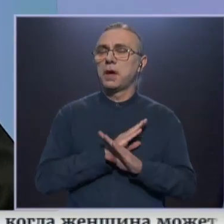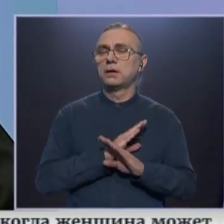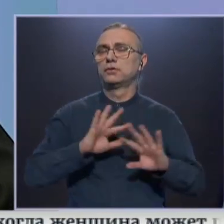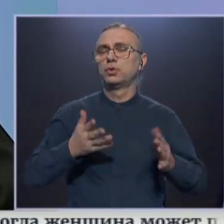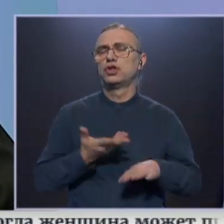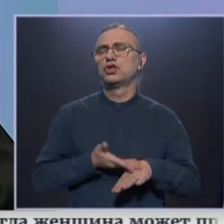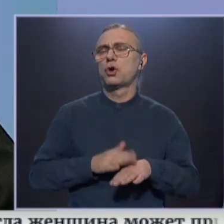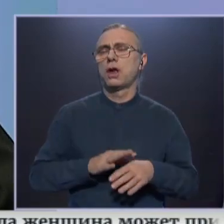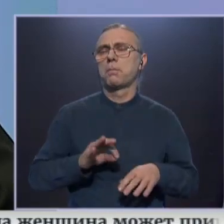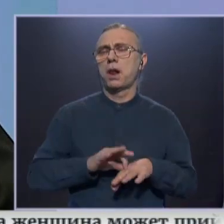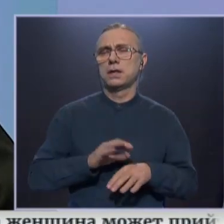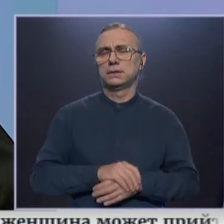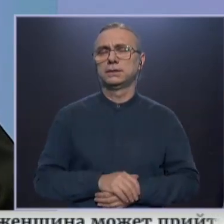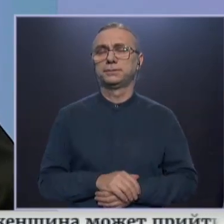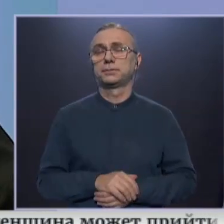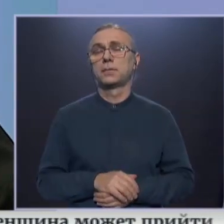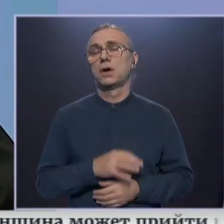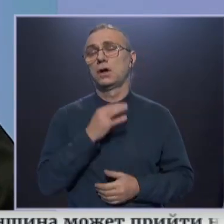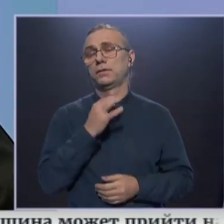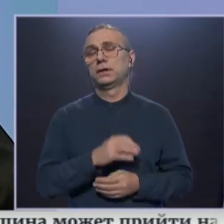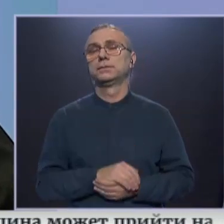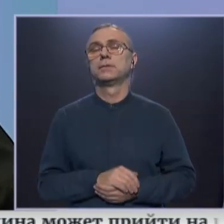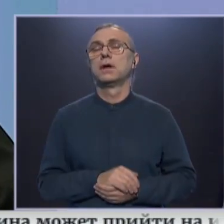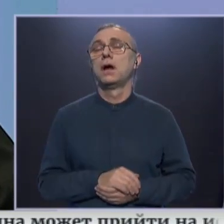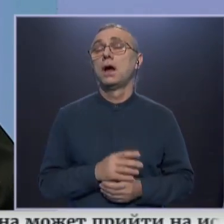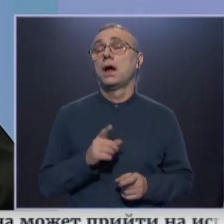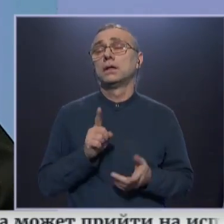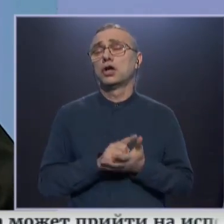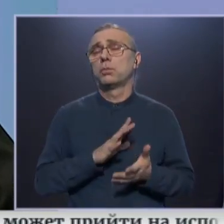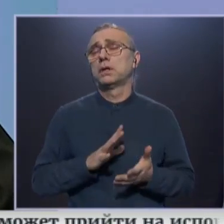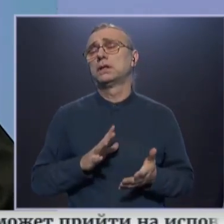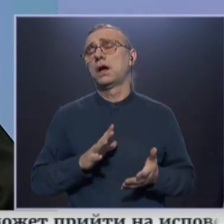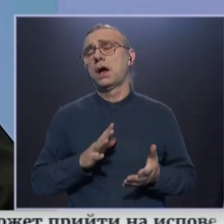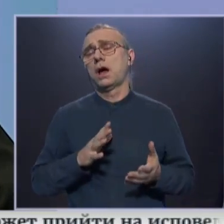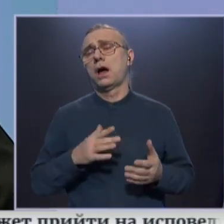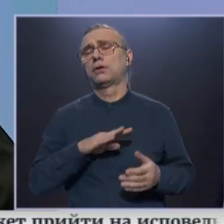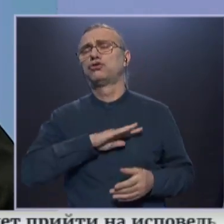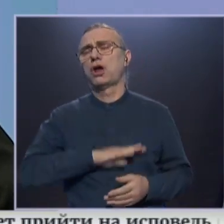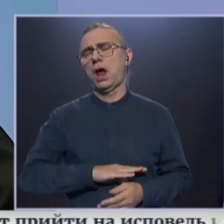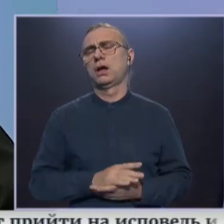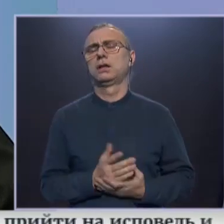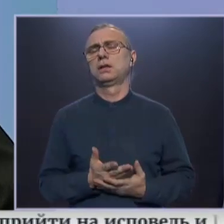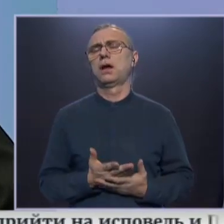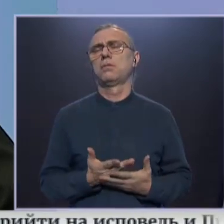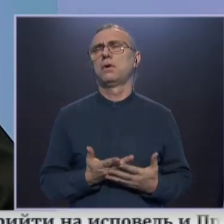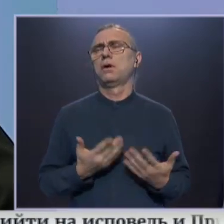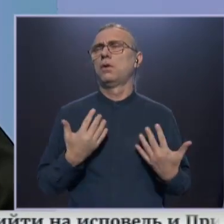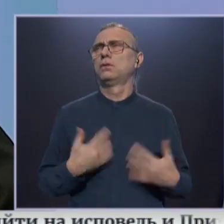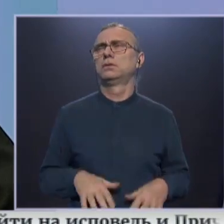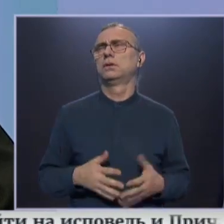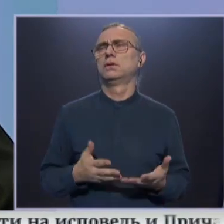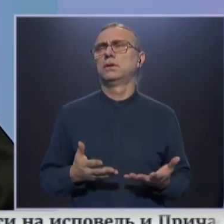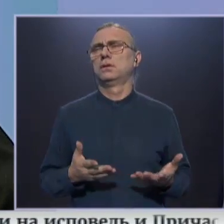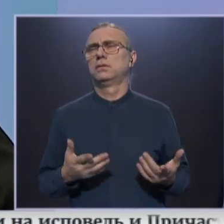этом ни в коем случае это не должно быть некоторое отчаяние. «Ой, я хочу умереть, все потеряно». А наоборот, это как некоторое доверие Богу. Да, Господи, я